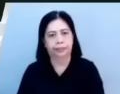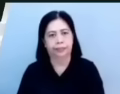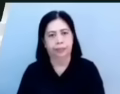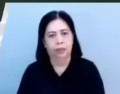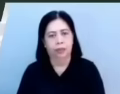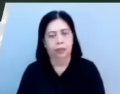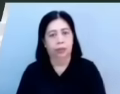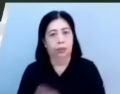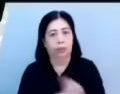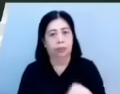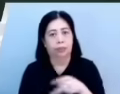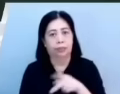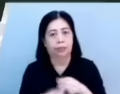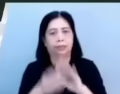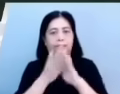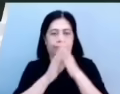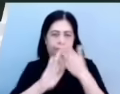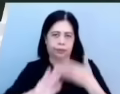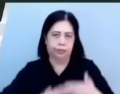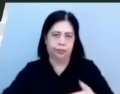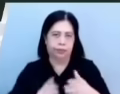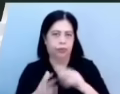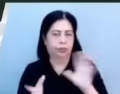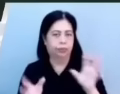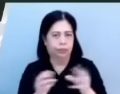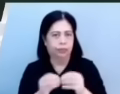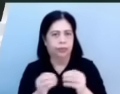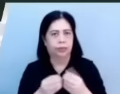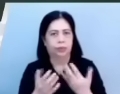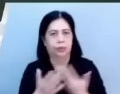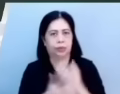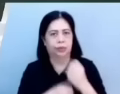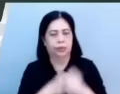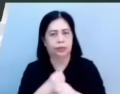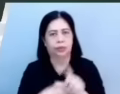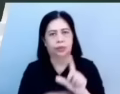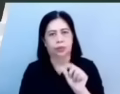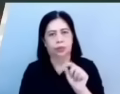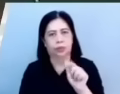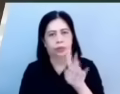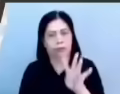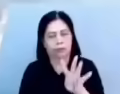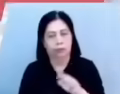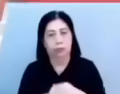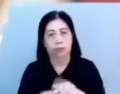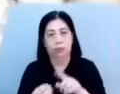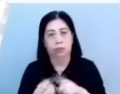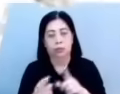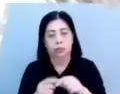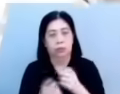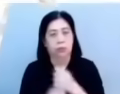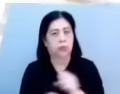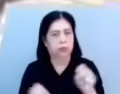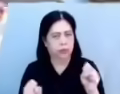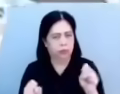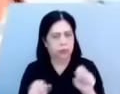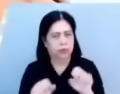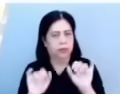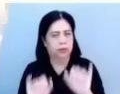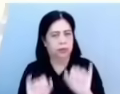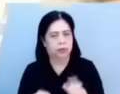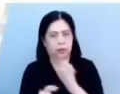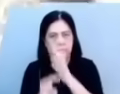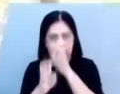bansa, naging payapa naman daw sa pangkalahatan ang salubong 2024. Kaugnay naman sa usapin ng seguridad, mananatili raw mahigpit